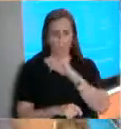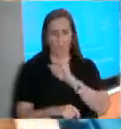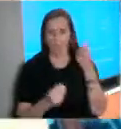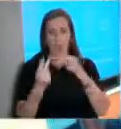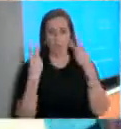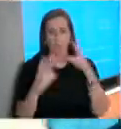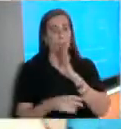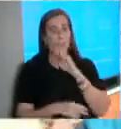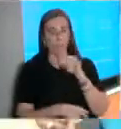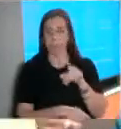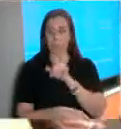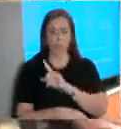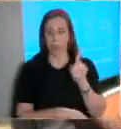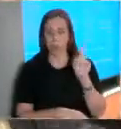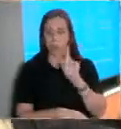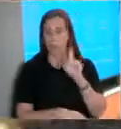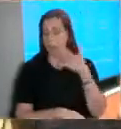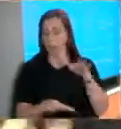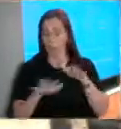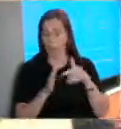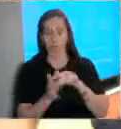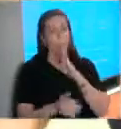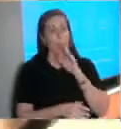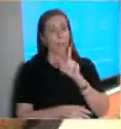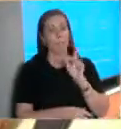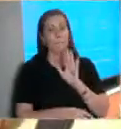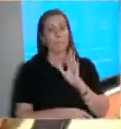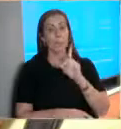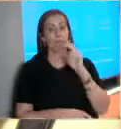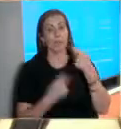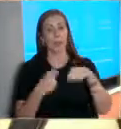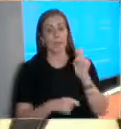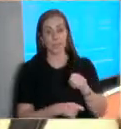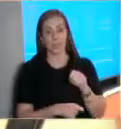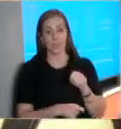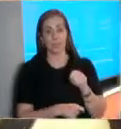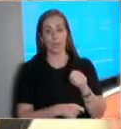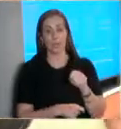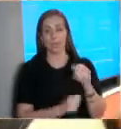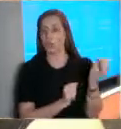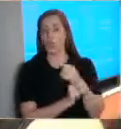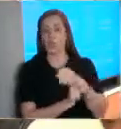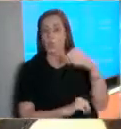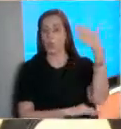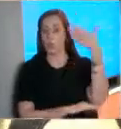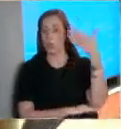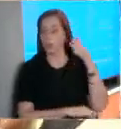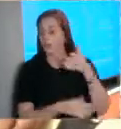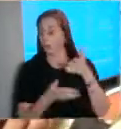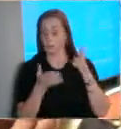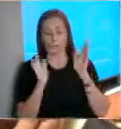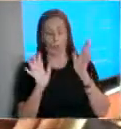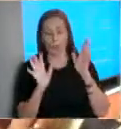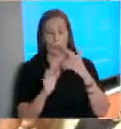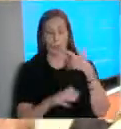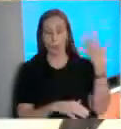העיקר. הבעיה פה זה לא ימי בממשלה, הבעיה פה זה 120 חברי כנסת שהזניחו את המדינה הזאת בצורה זוועתית